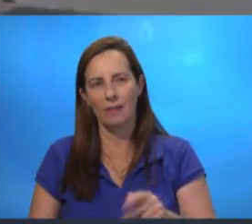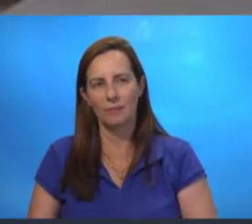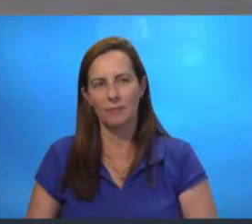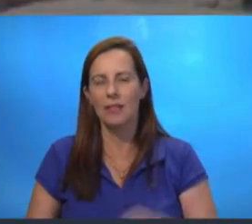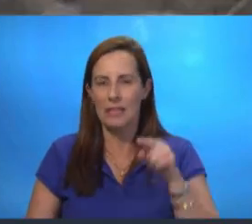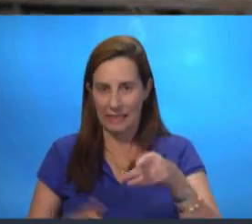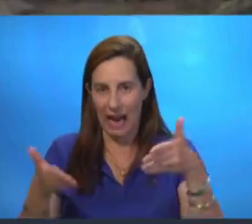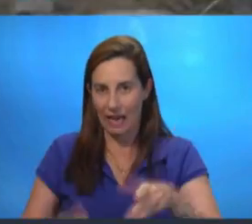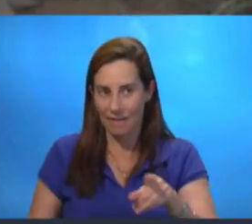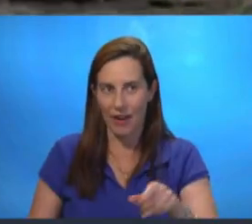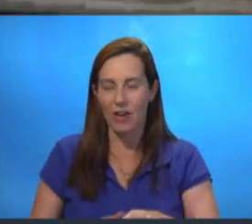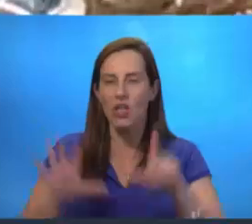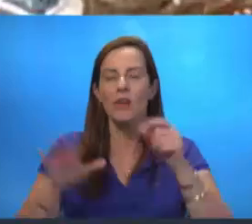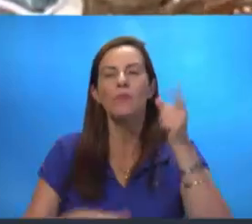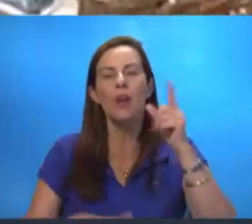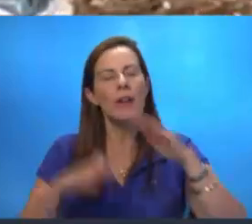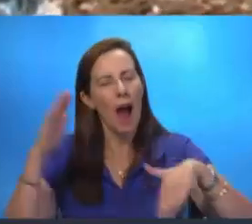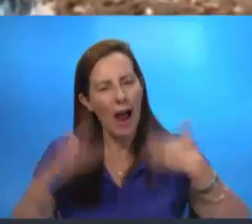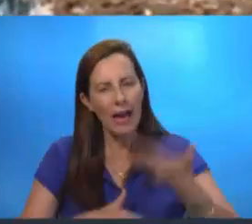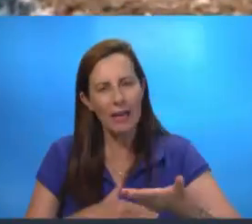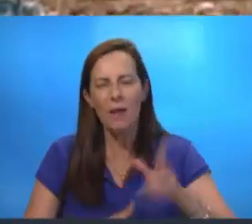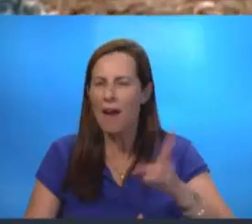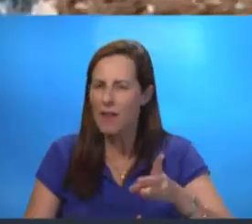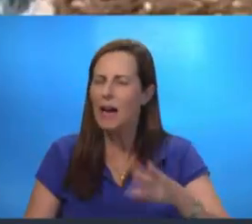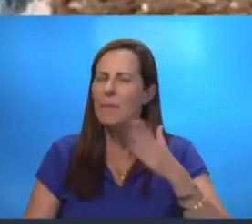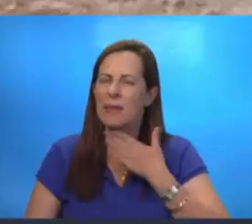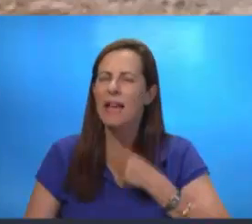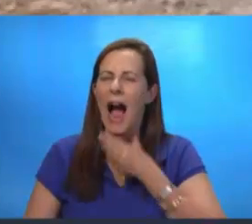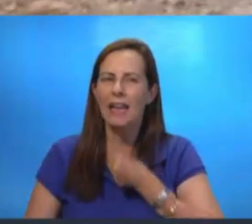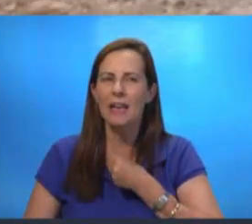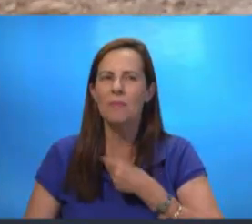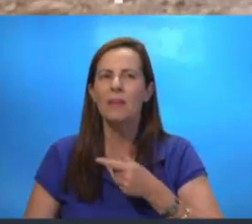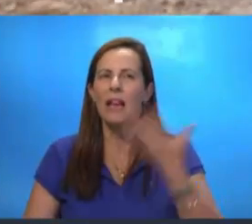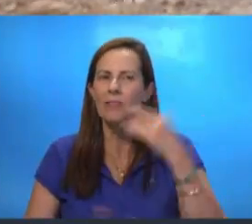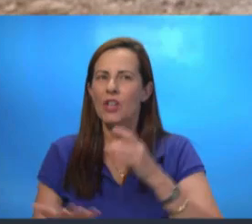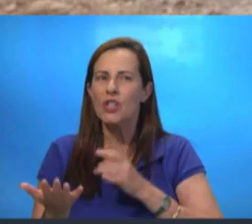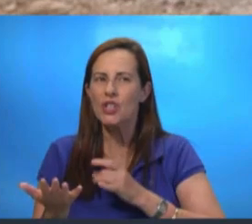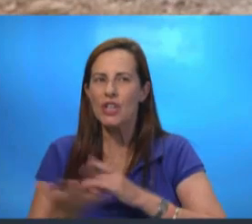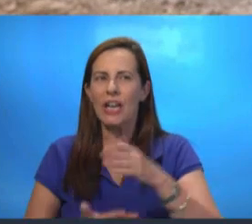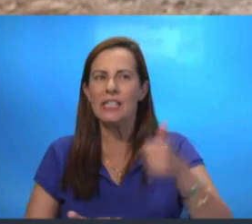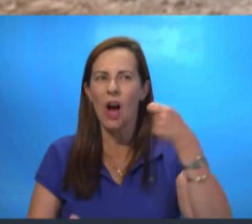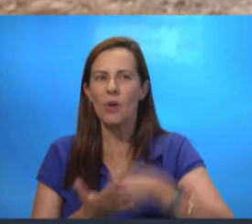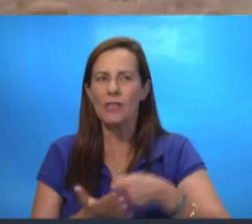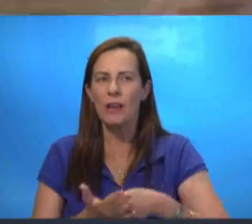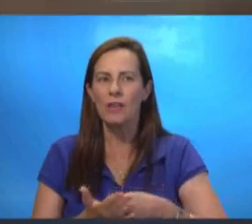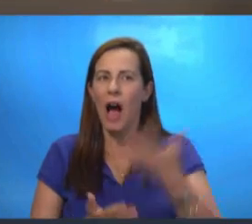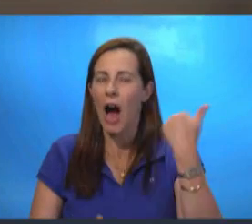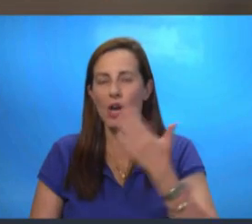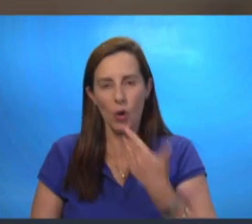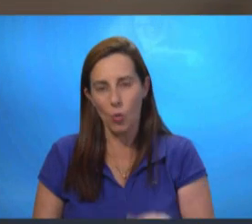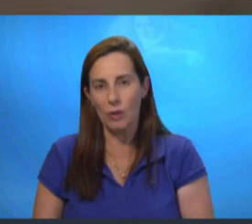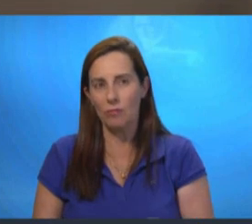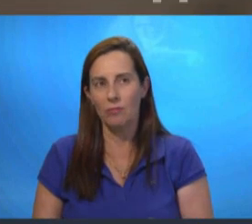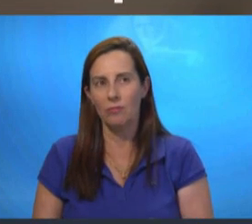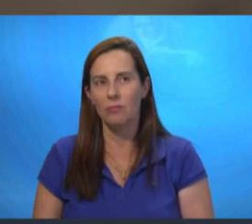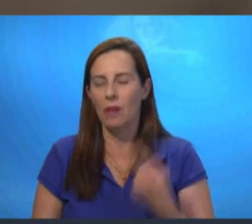בעיראק. 70 שנה אחרי, והעיראקים מתגעגעים. שר תהג'יר, כאן וזיר מועלי סאבח יהודי.